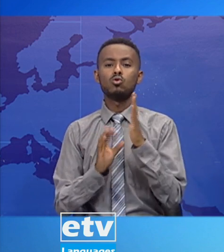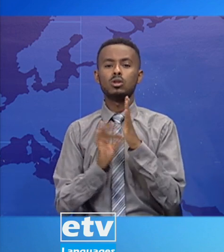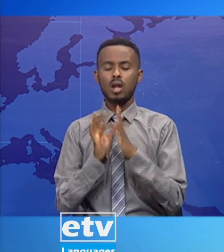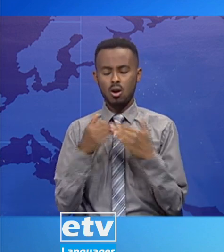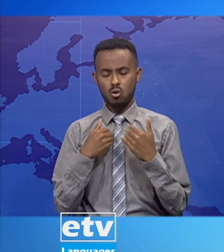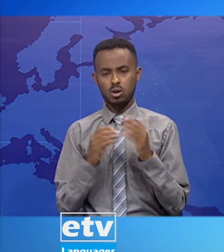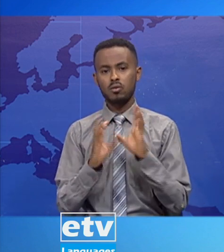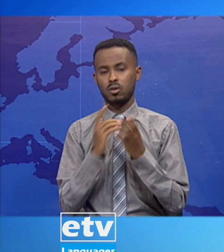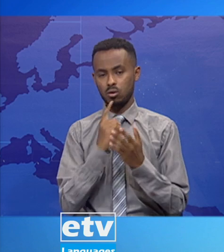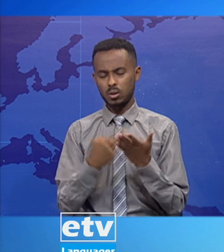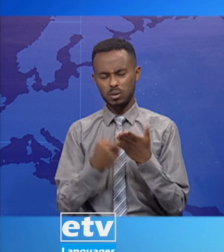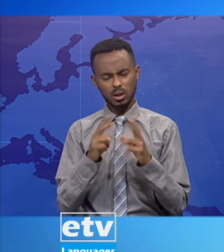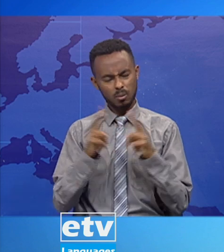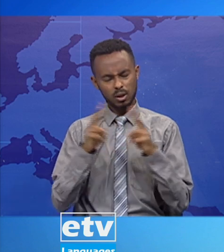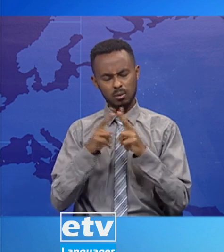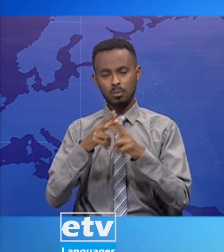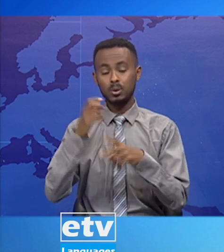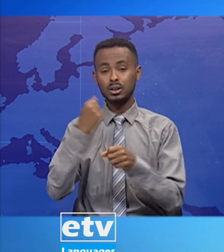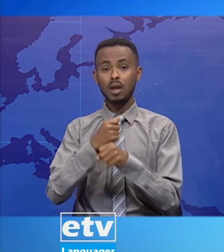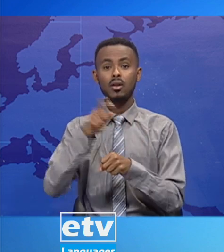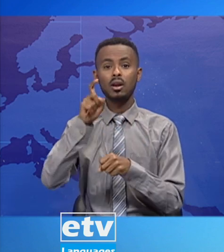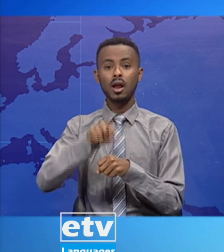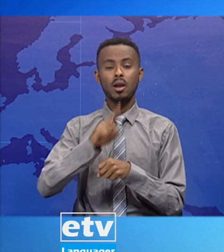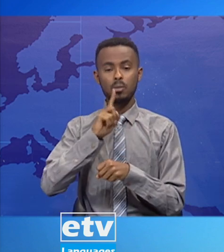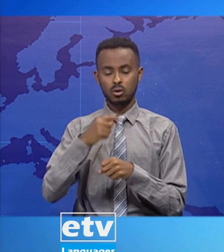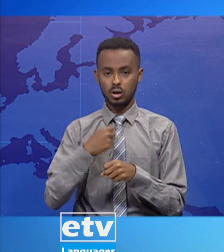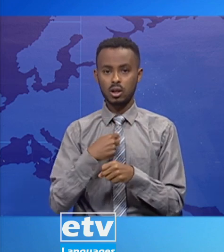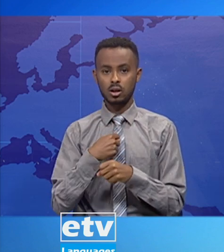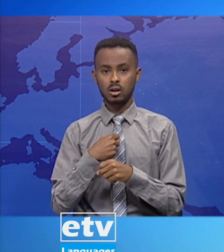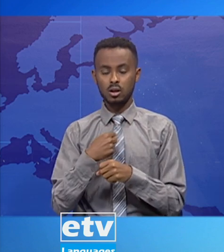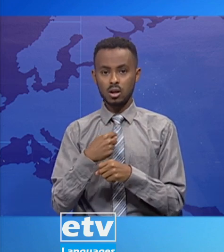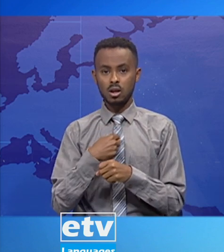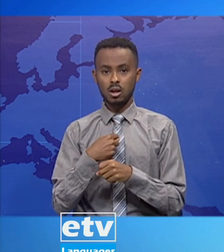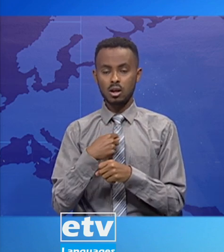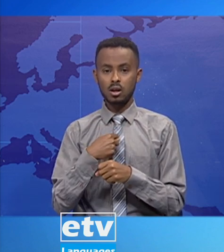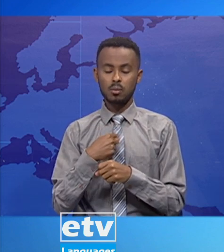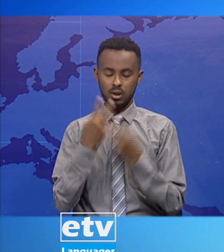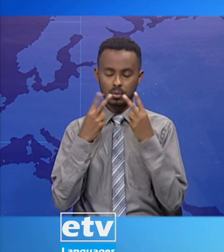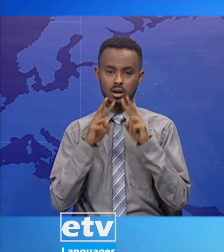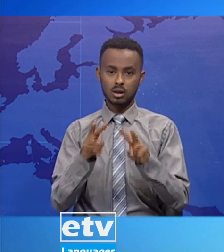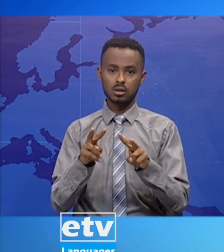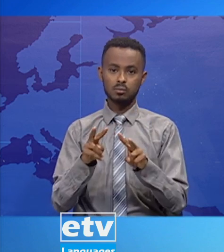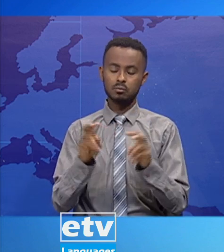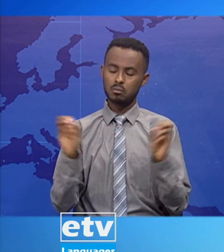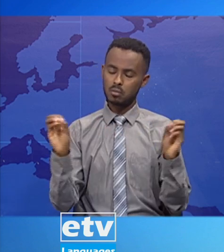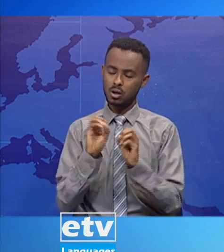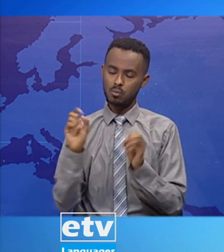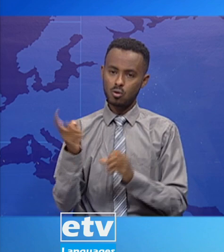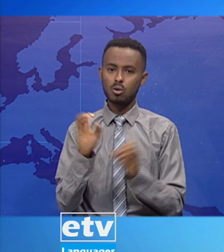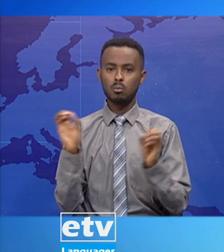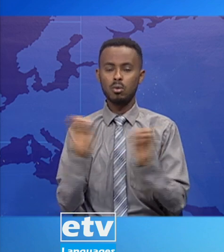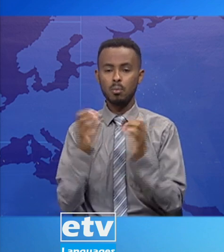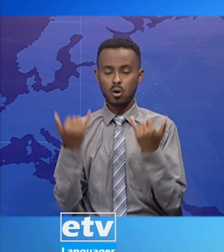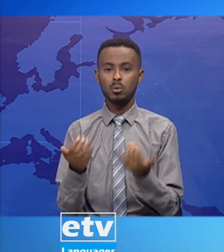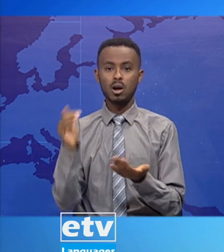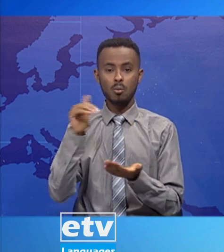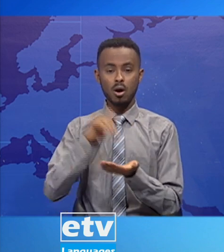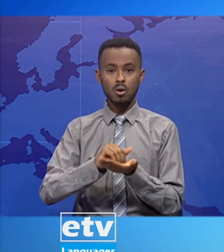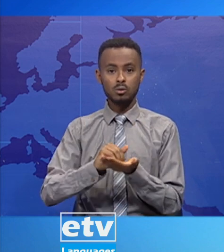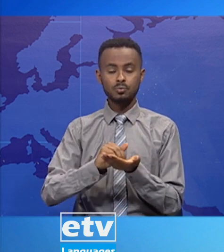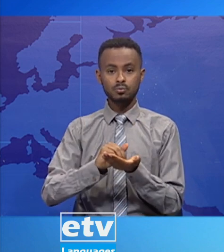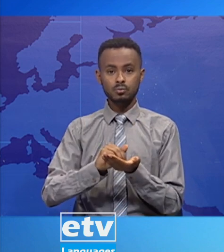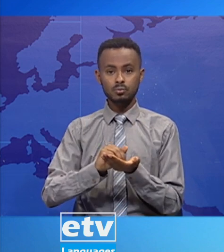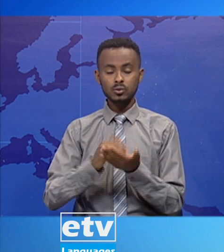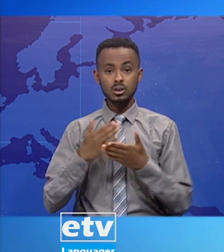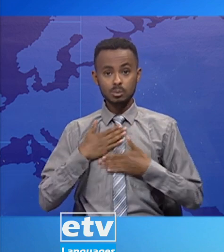ላይ በጣም መሰራት እንዳለበት ነው። እኔ የኔን በተመለከተ ምንም ይሁን ምንም አሁን ደግሞ አለው